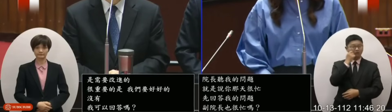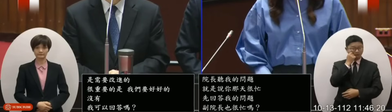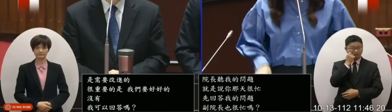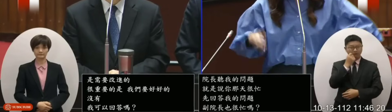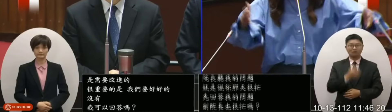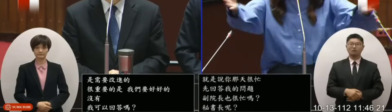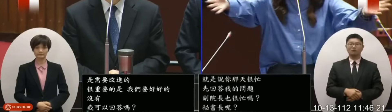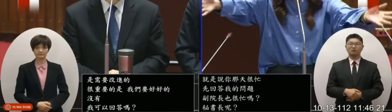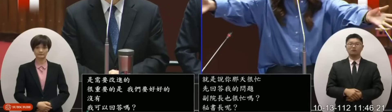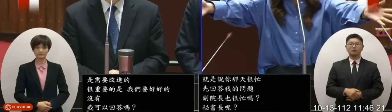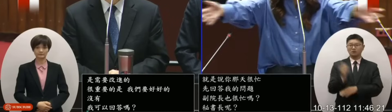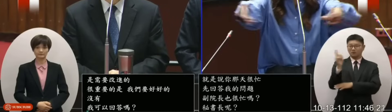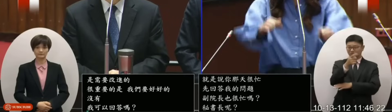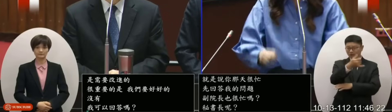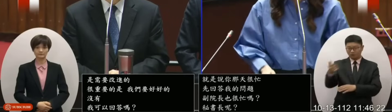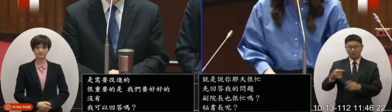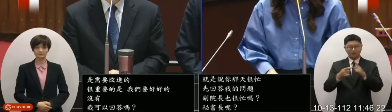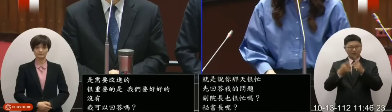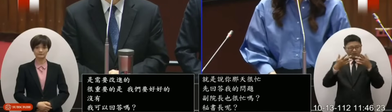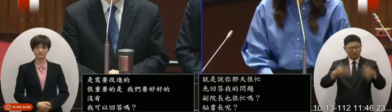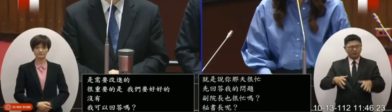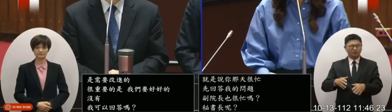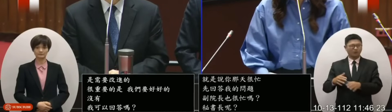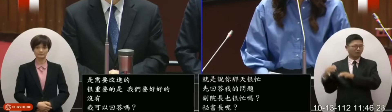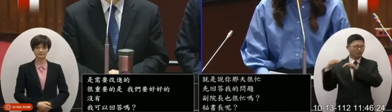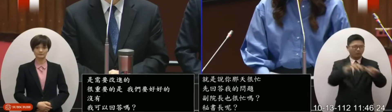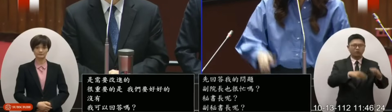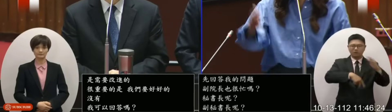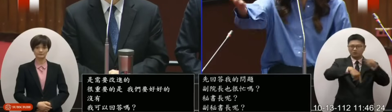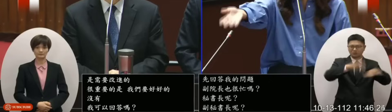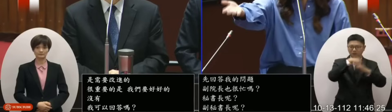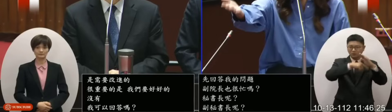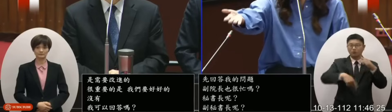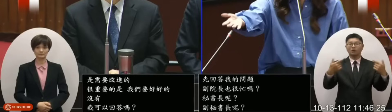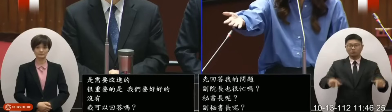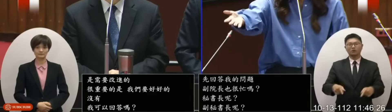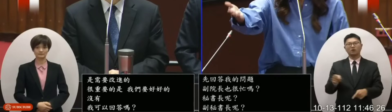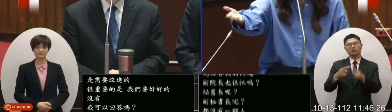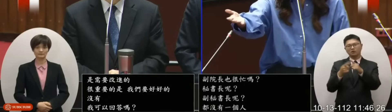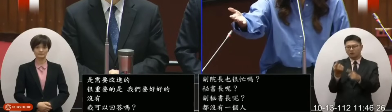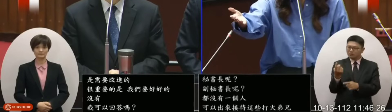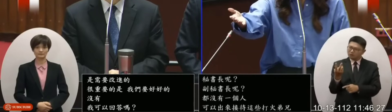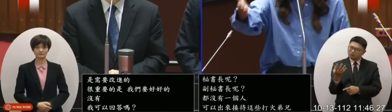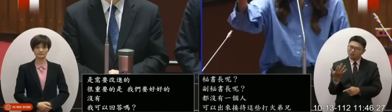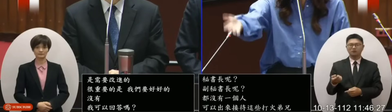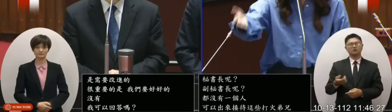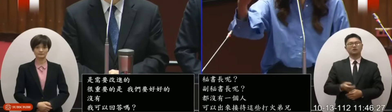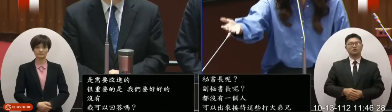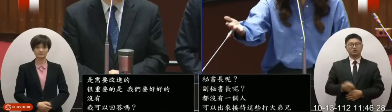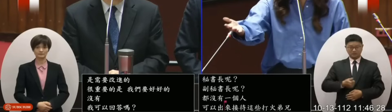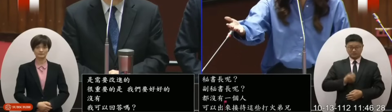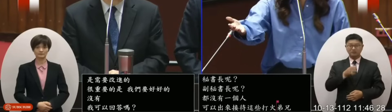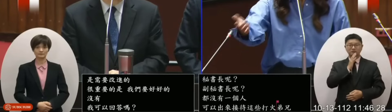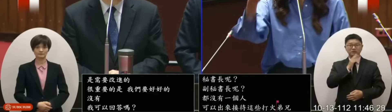兄，他们也不是成千上万要冲进去行政院，他们就这么几名打火弟兄发生